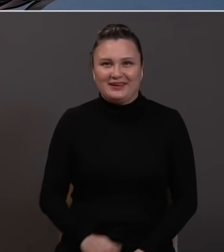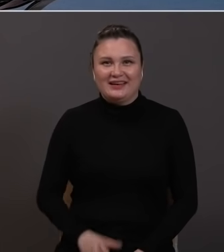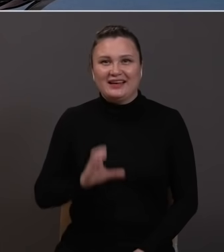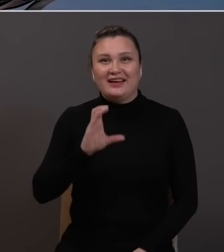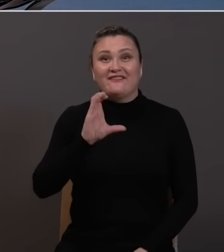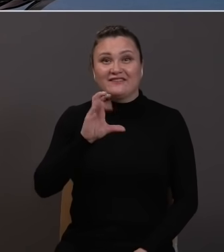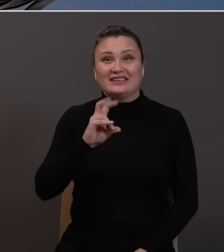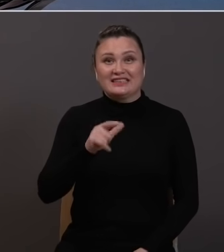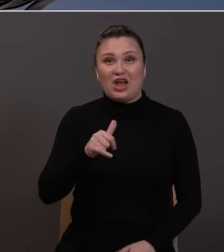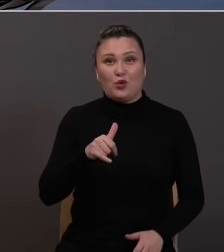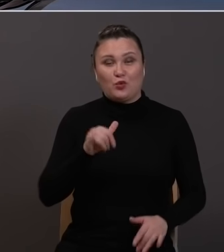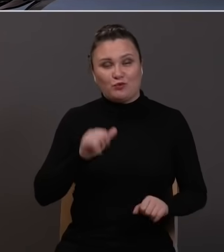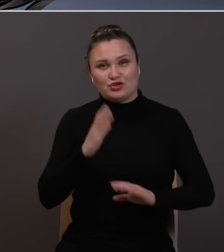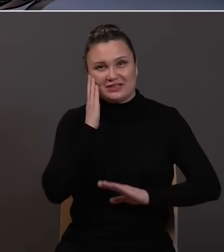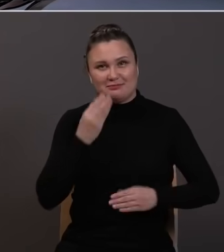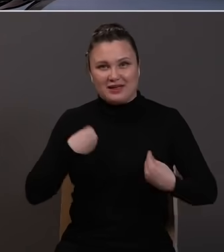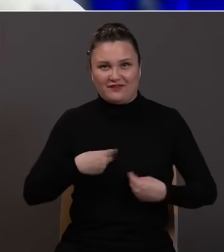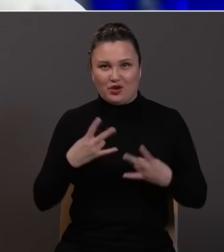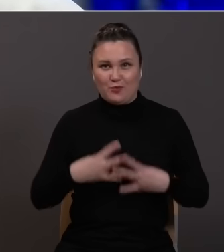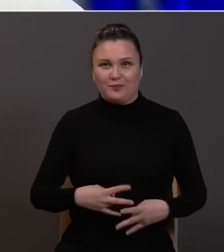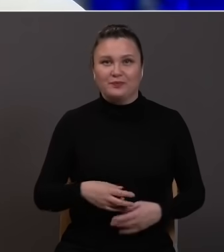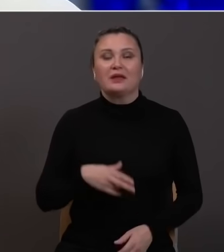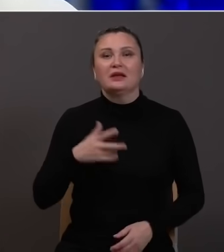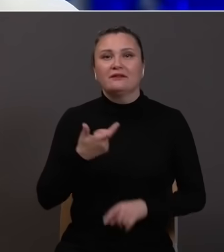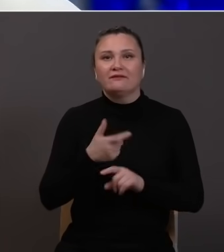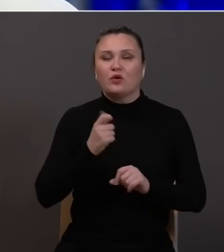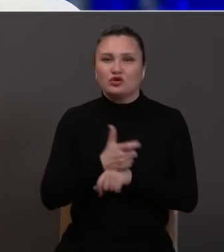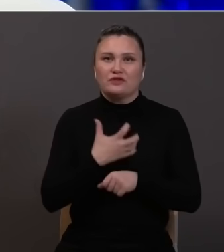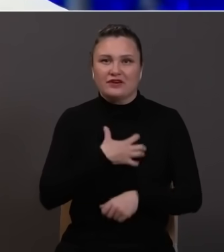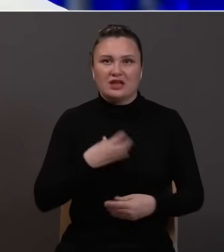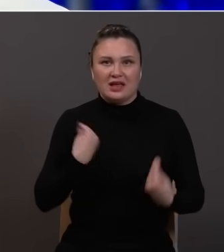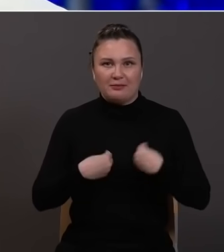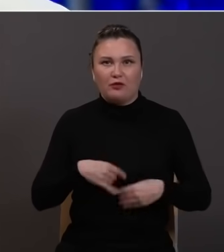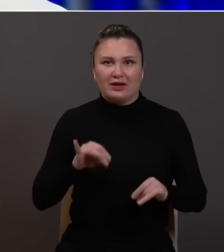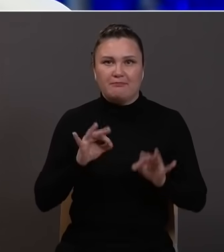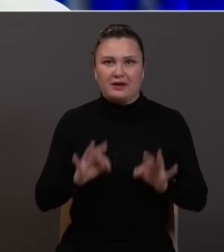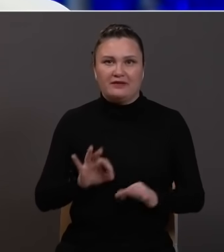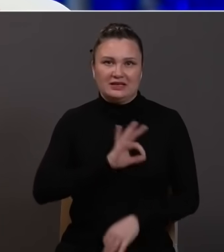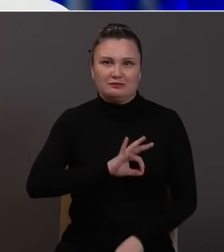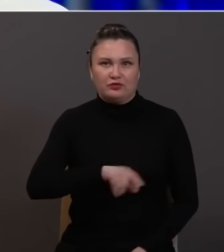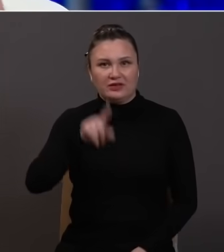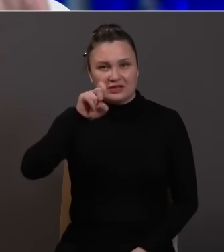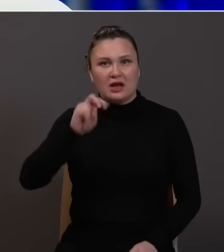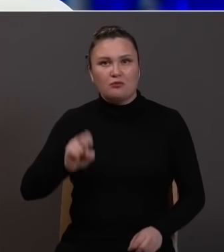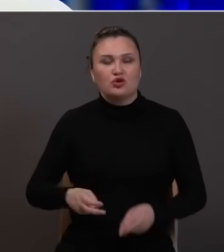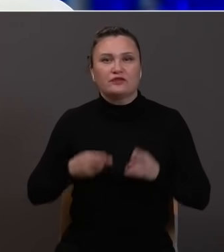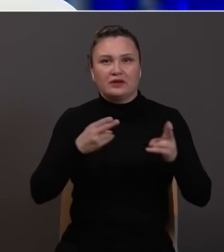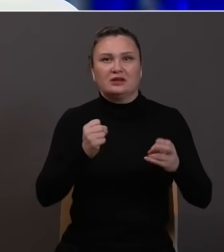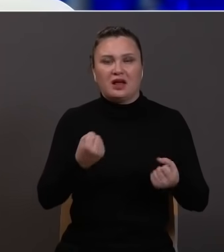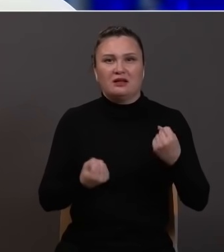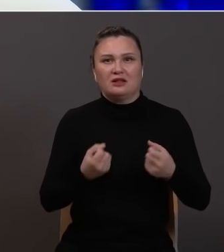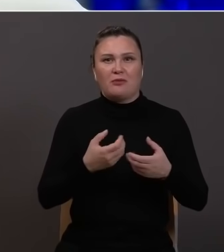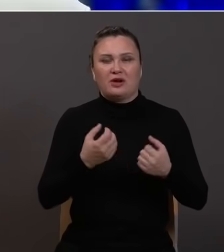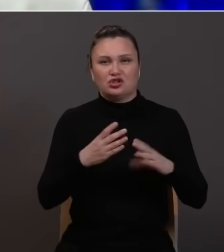можно спать. Тут на самом деле очень важна, а, экипировка, и, б, ее правильность использования. Это же, знаете как, можно выехать на Ламборгини